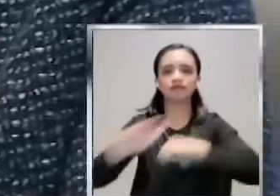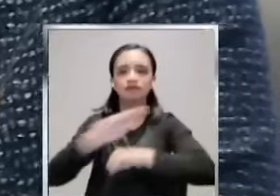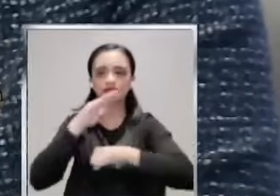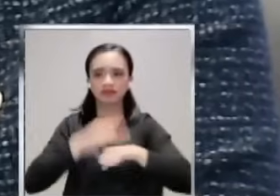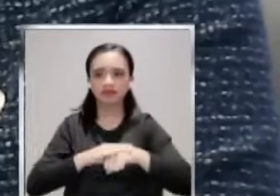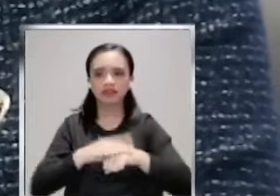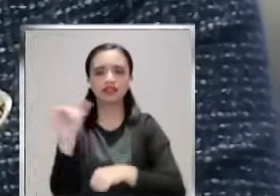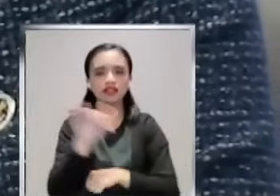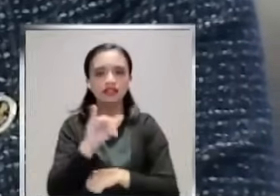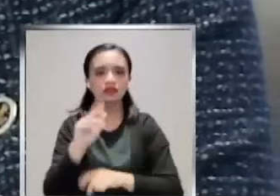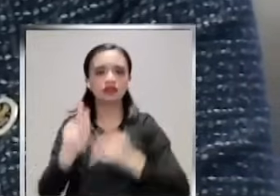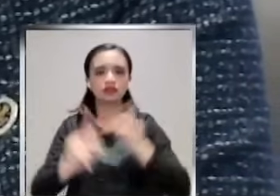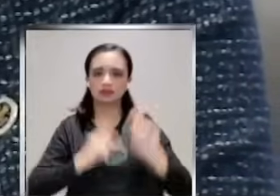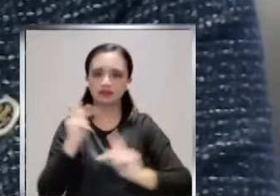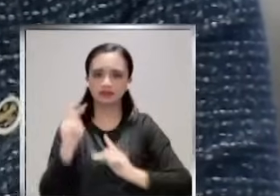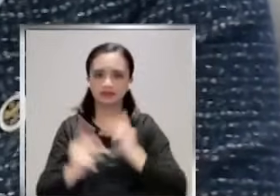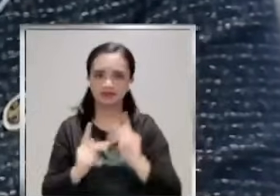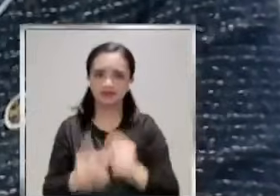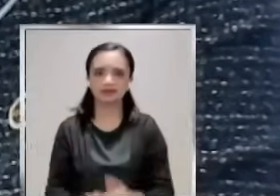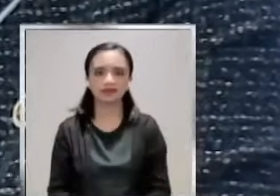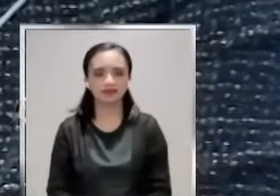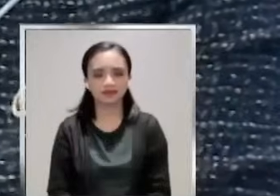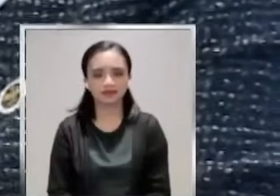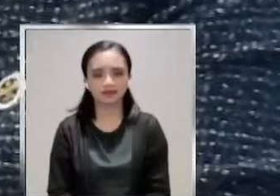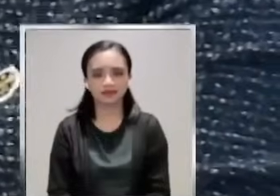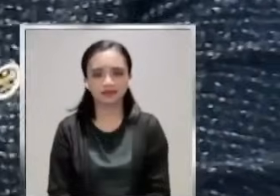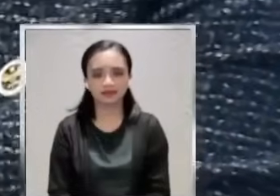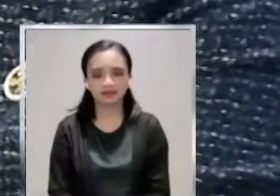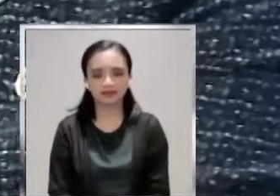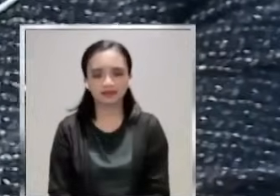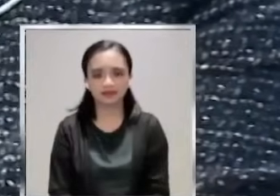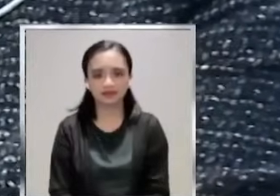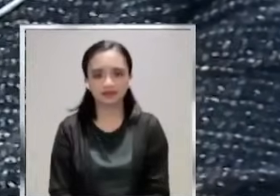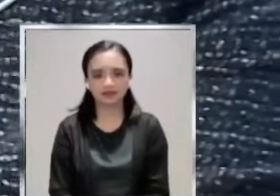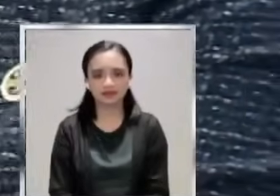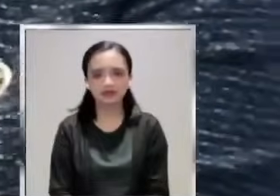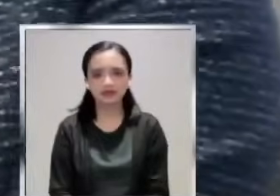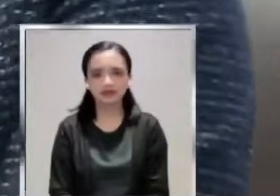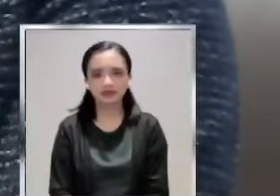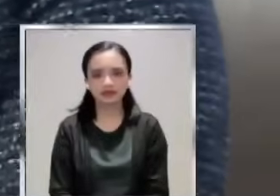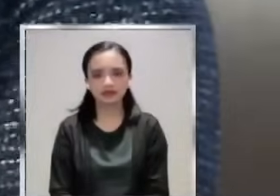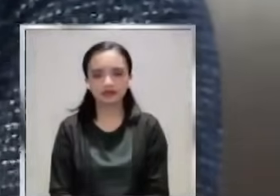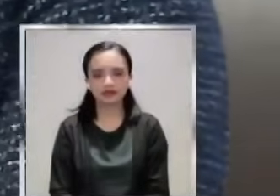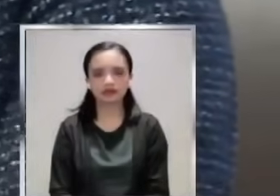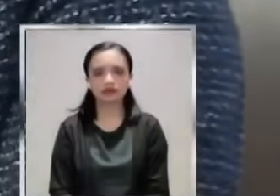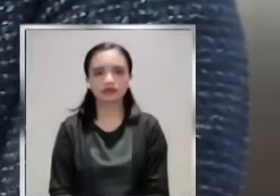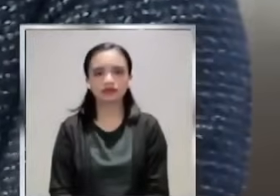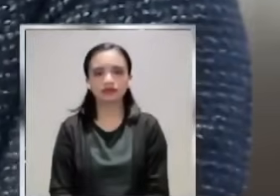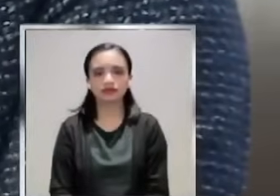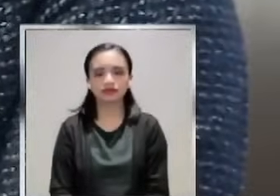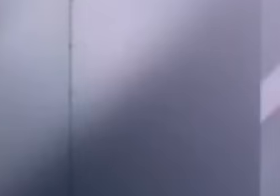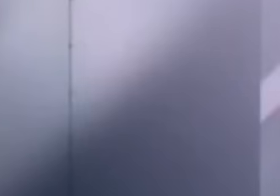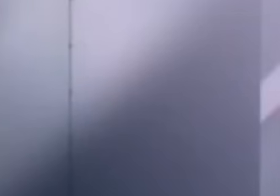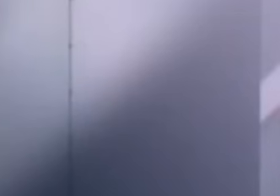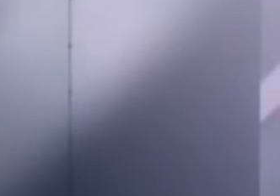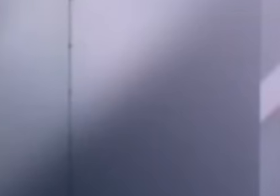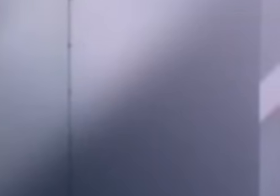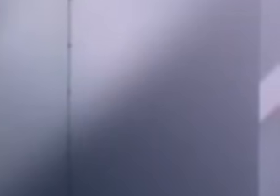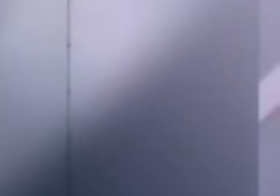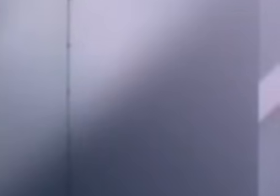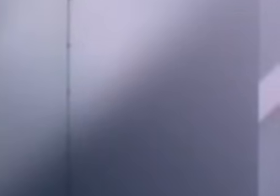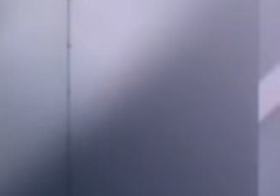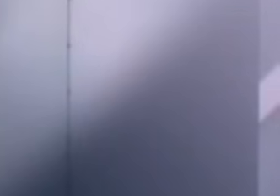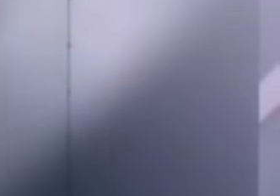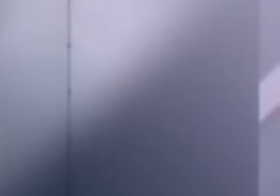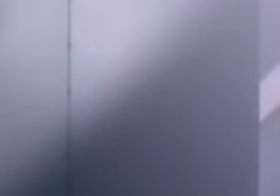niya para sa GMA integrated news Sandra Aguinaldo nakatutok 24 Oras mga